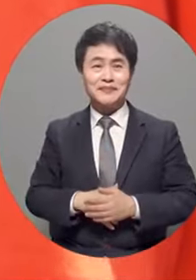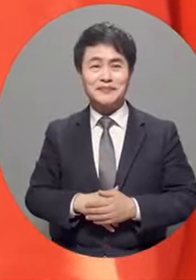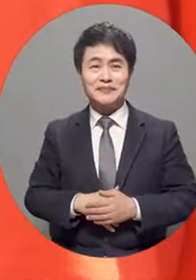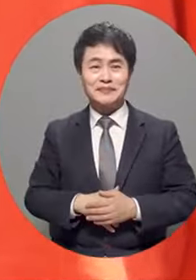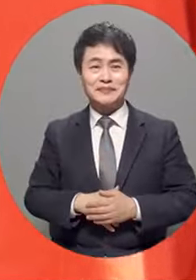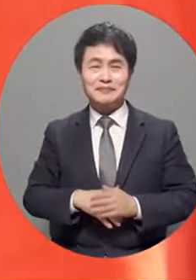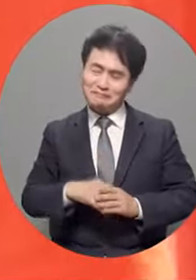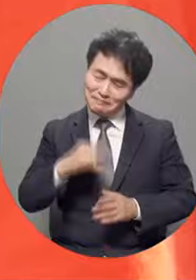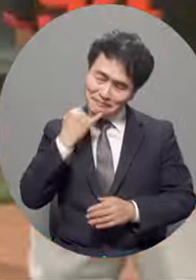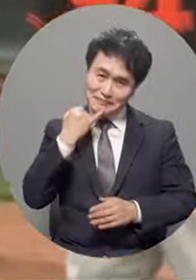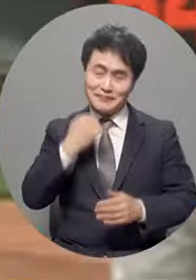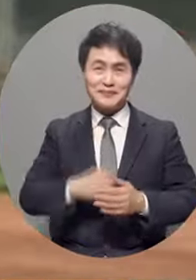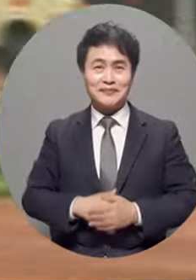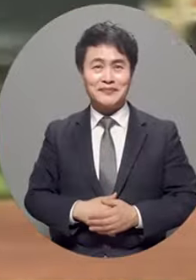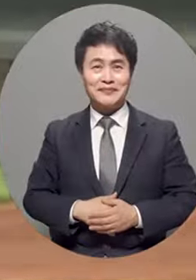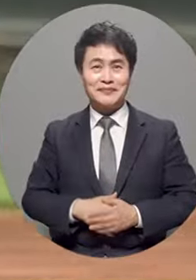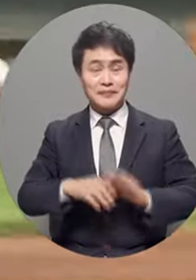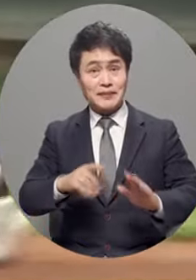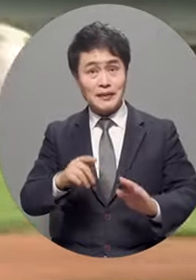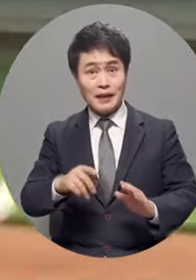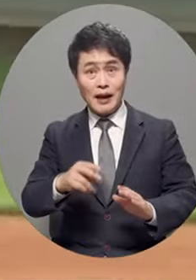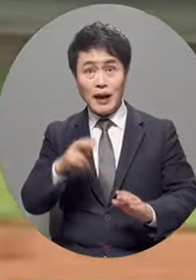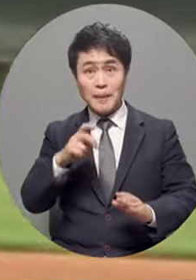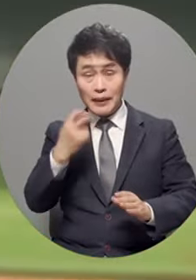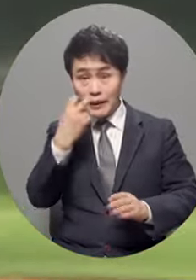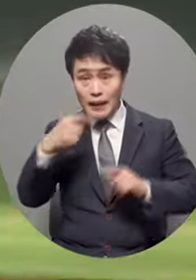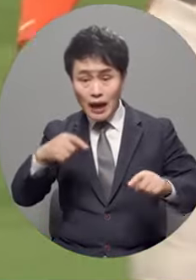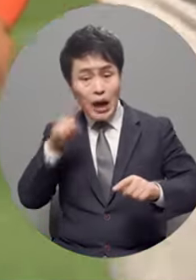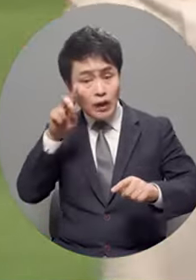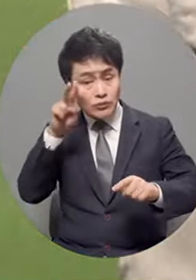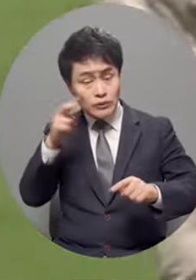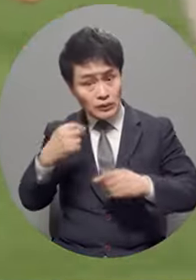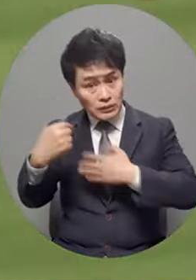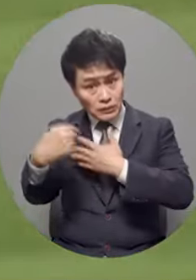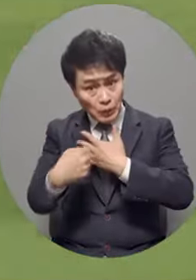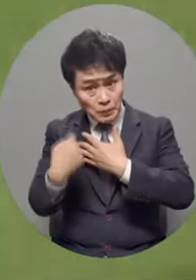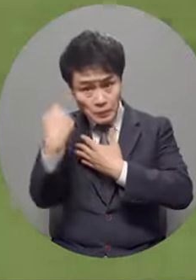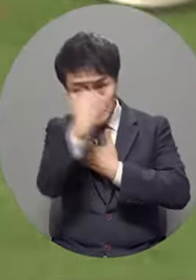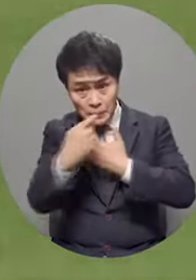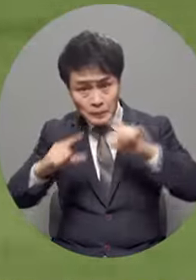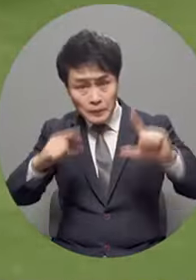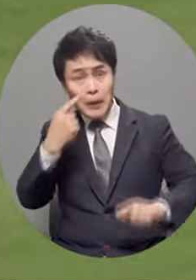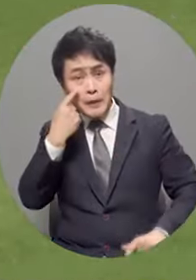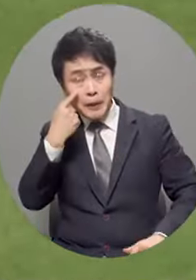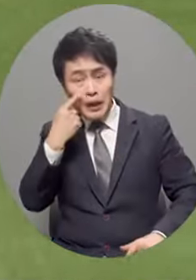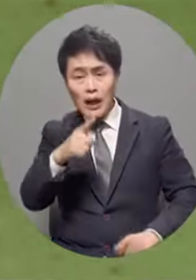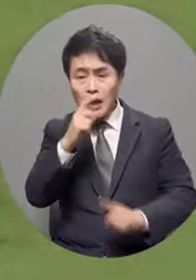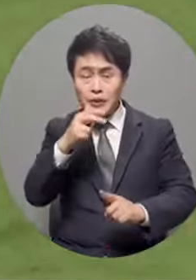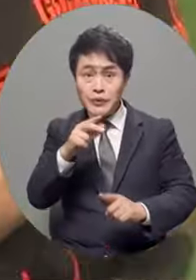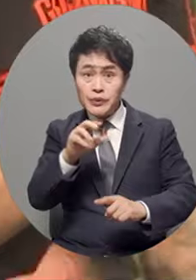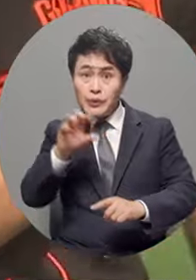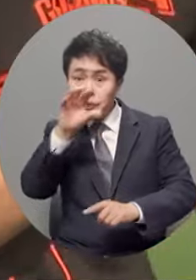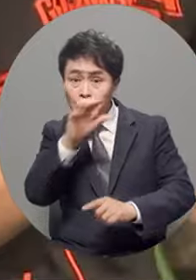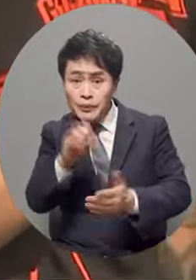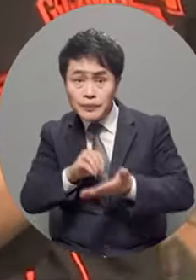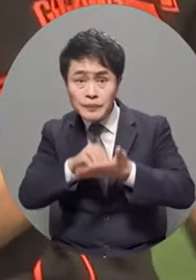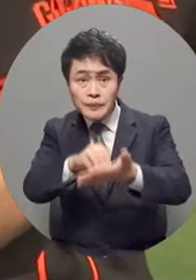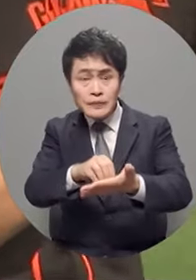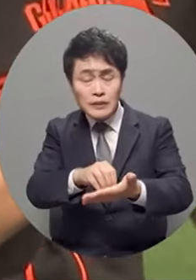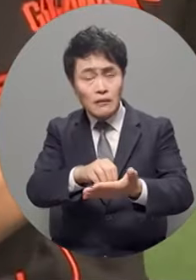않으세요? 멜빈 감독이 하루 이틀 상태를 지켜보겠다고 한 만큼 이정우의 시범 경기 데뷔전은